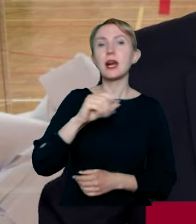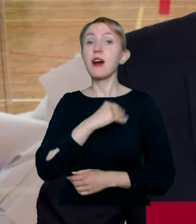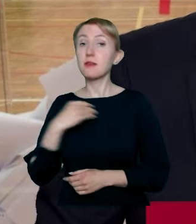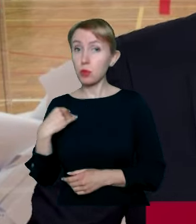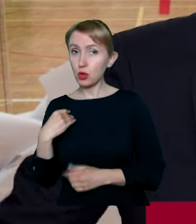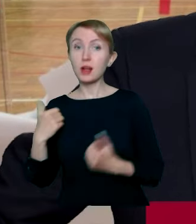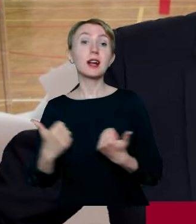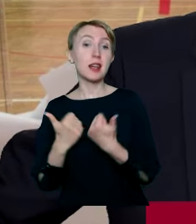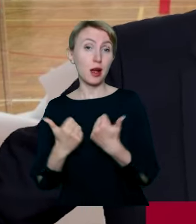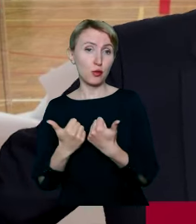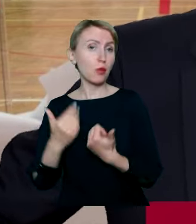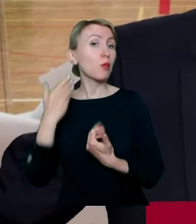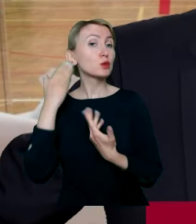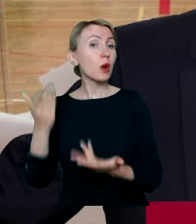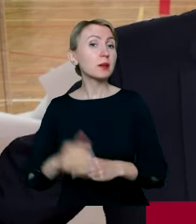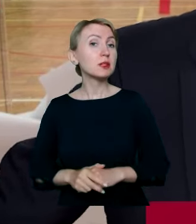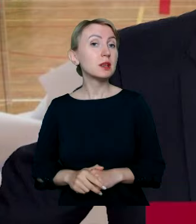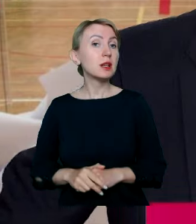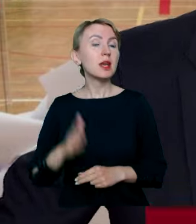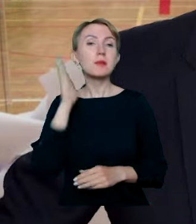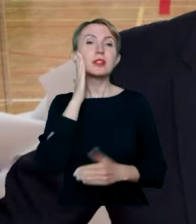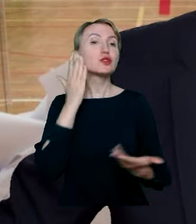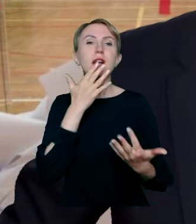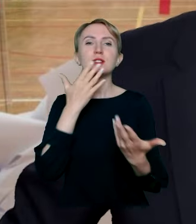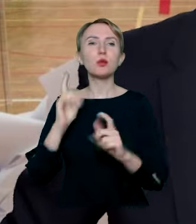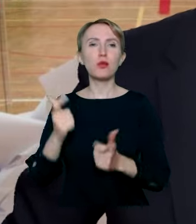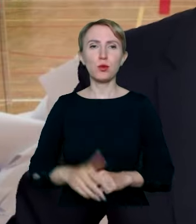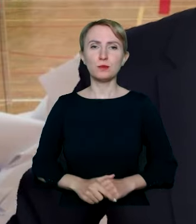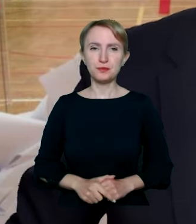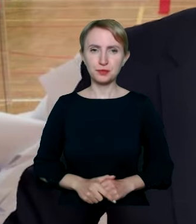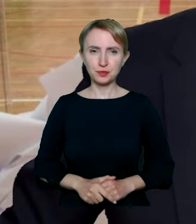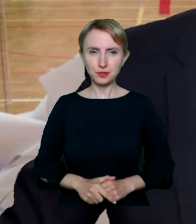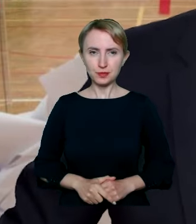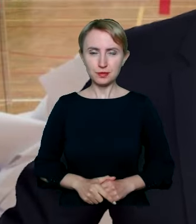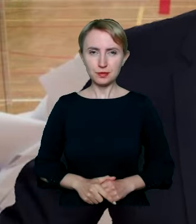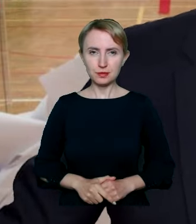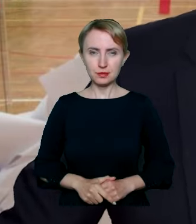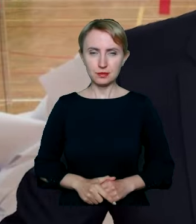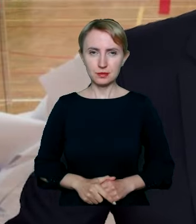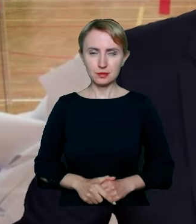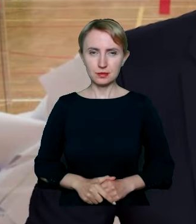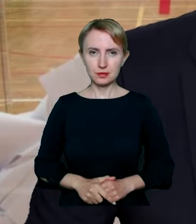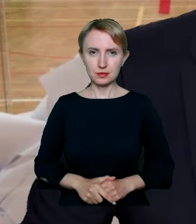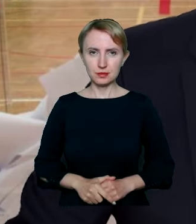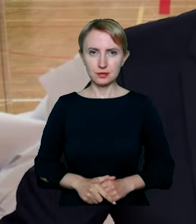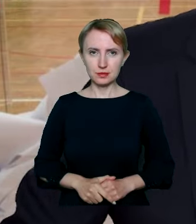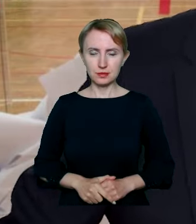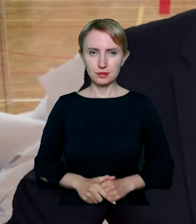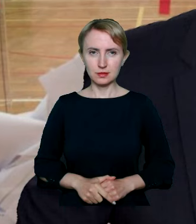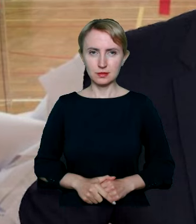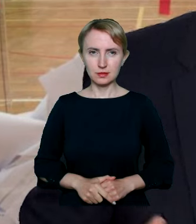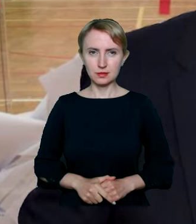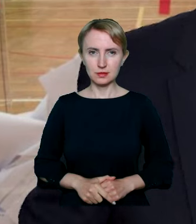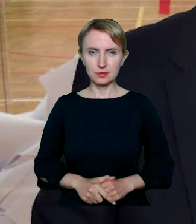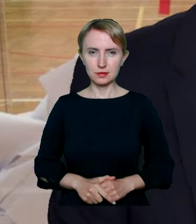jest Kraków. Posłuchajmy, jak mieszkańcy Krakowa, byłego miasta stołecznego Krakowa, patrzą i co